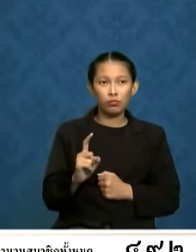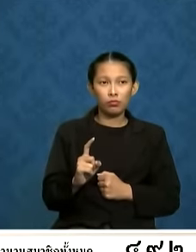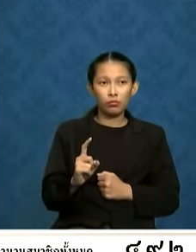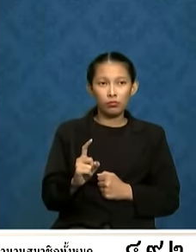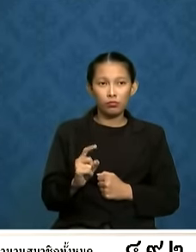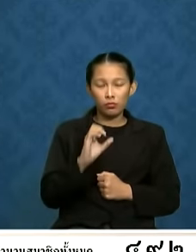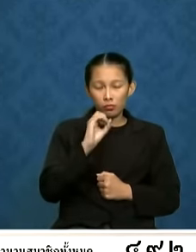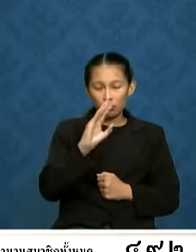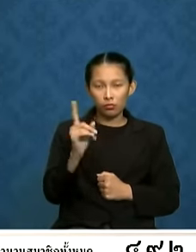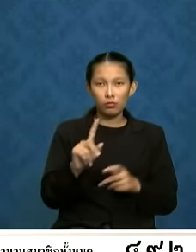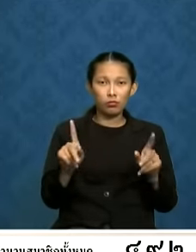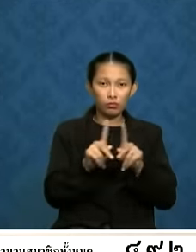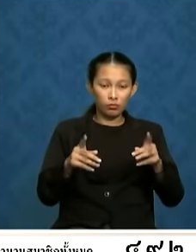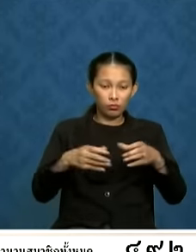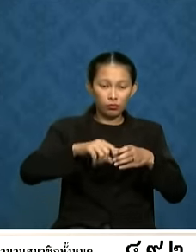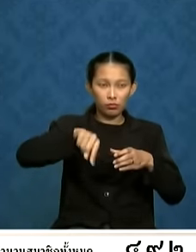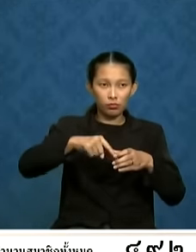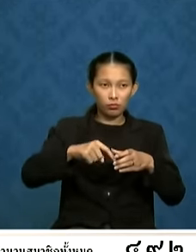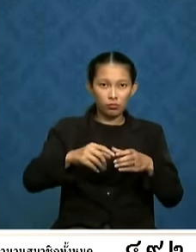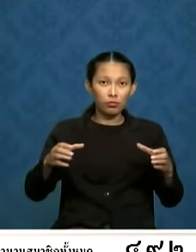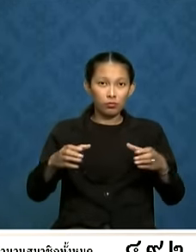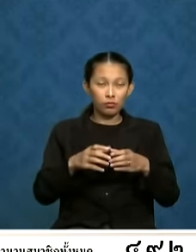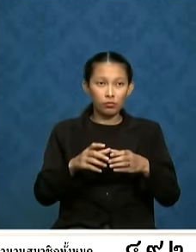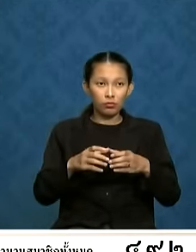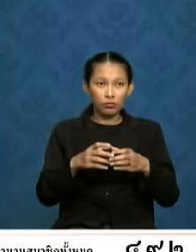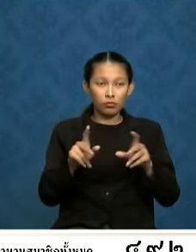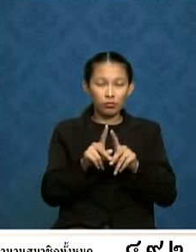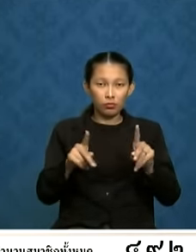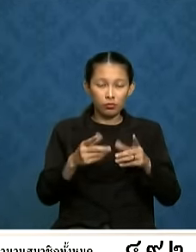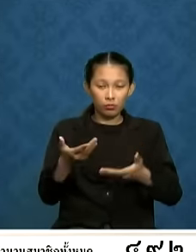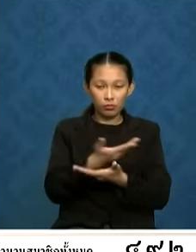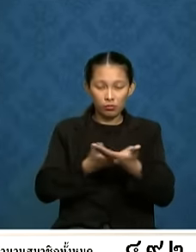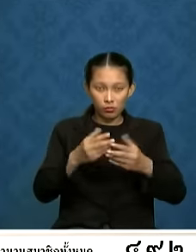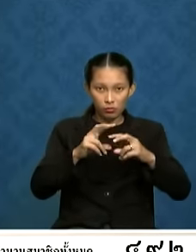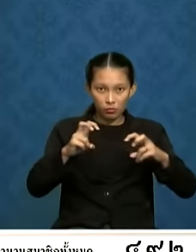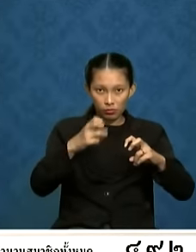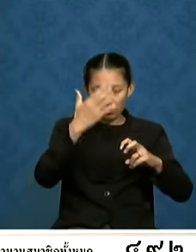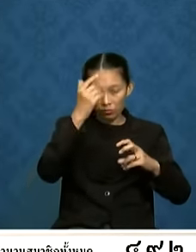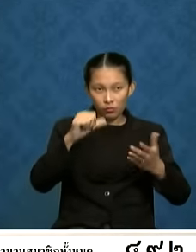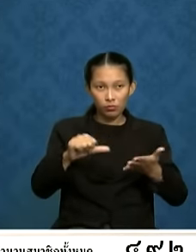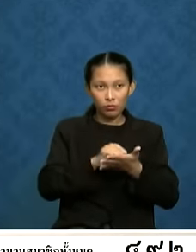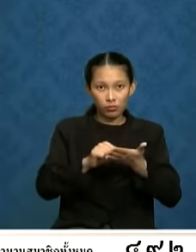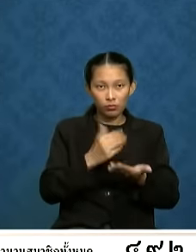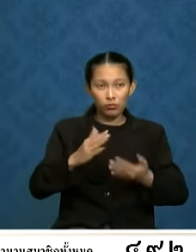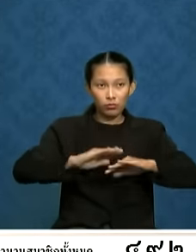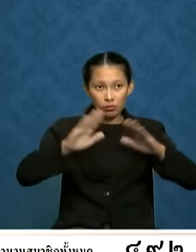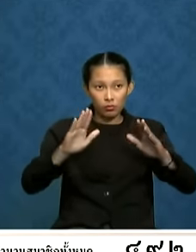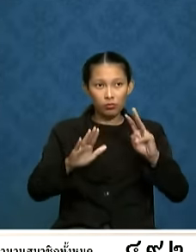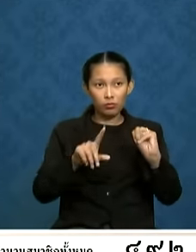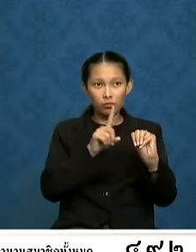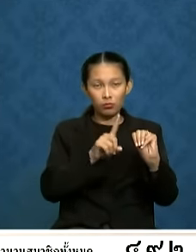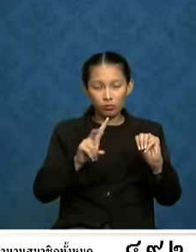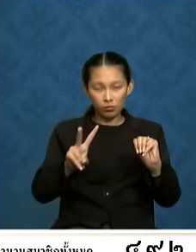ว่ากรรมาธิการชุดนี้ไม่ใช่กรรมาธิการที่พิจารณาศึกษาเพื่อแก้ไขหรือยกเลิกมาตรา